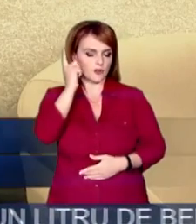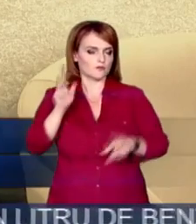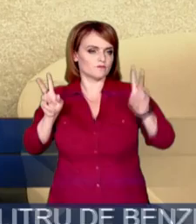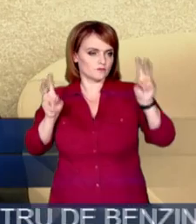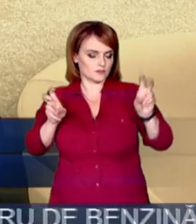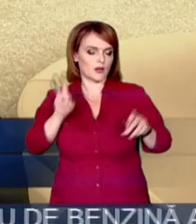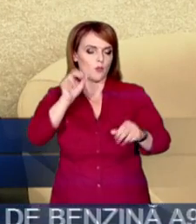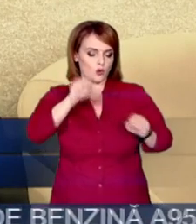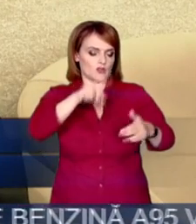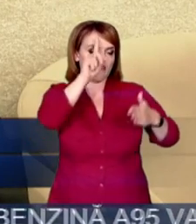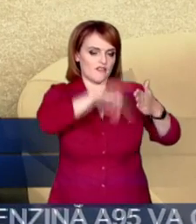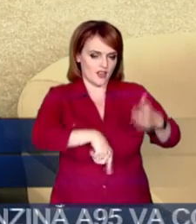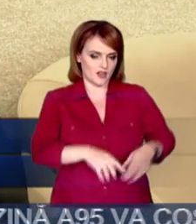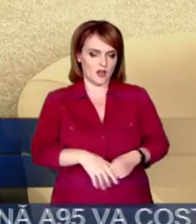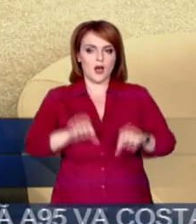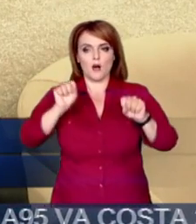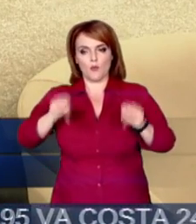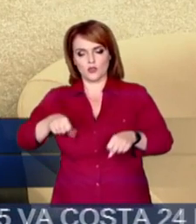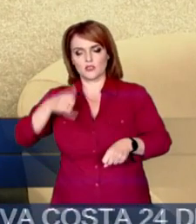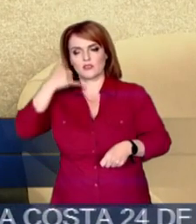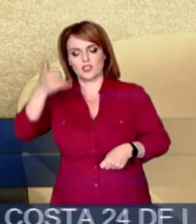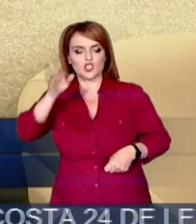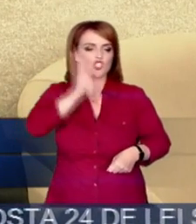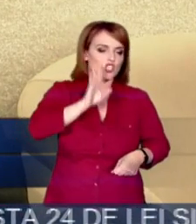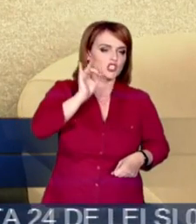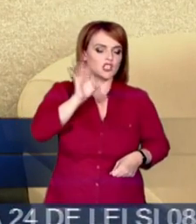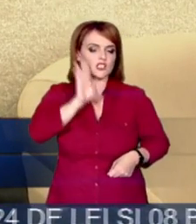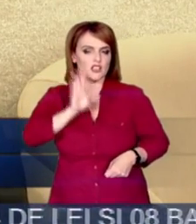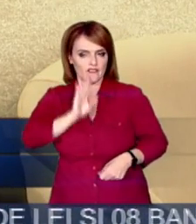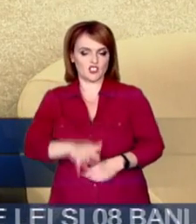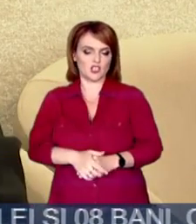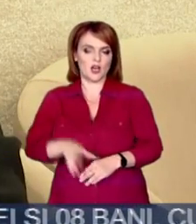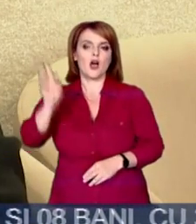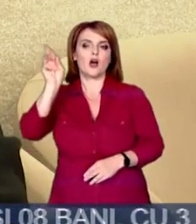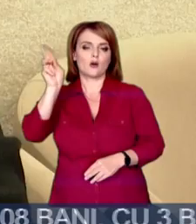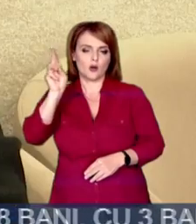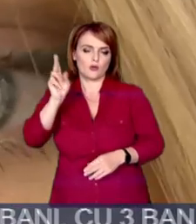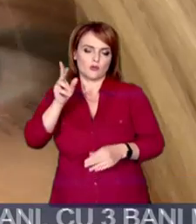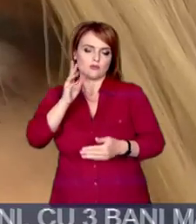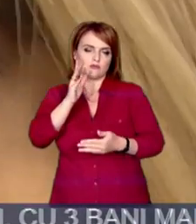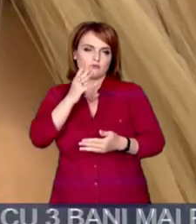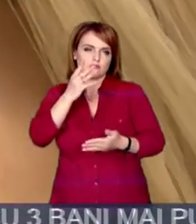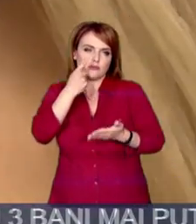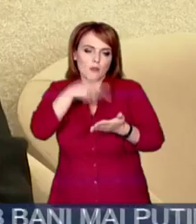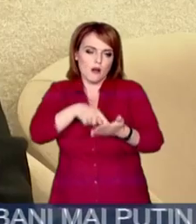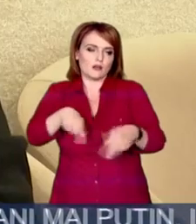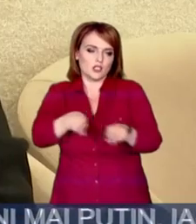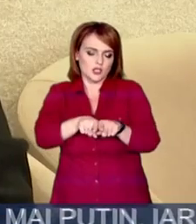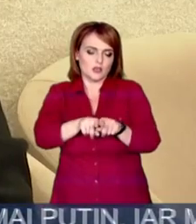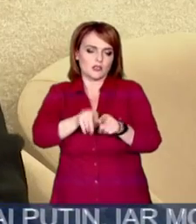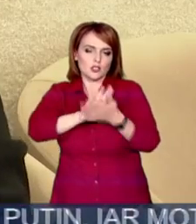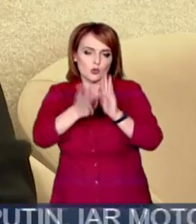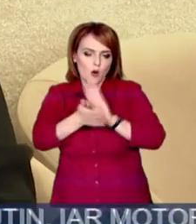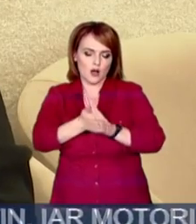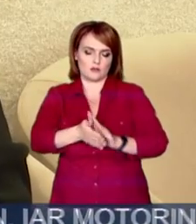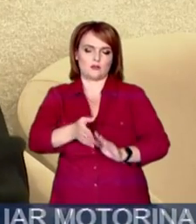apela femei și fete victime violenței în familie, 24 din 24. Persoanele care se